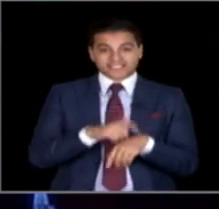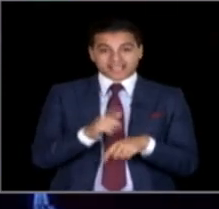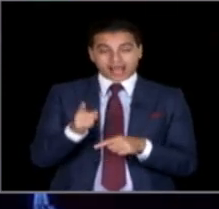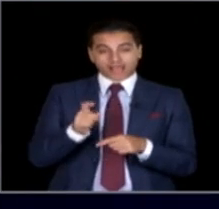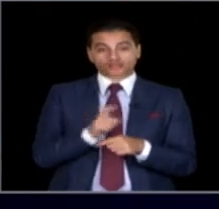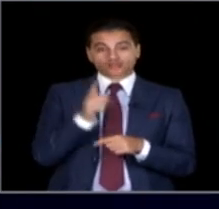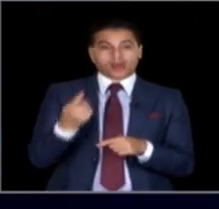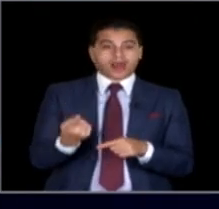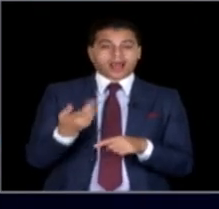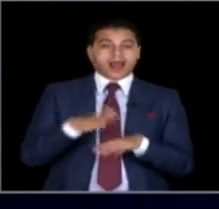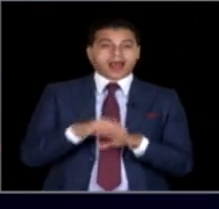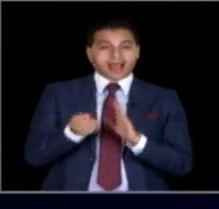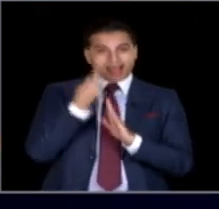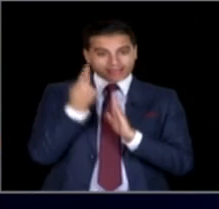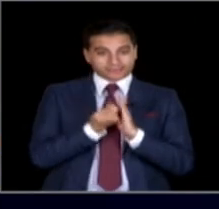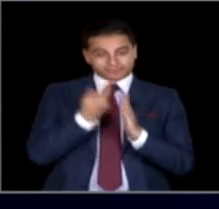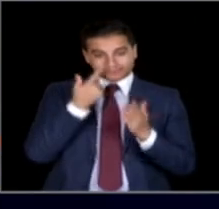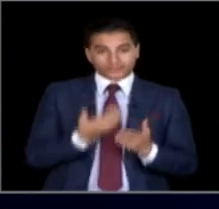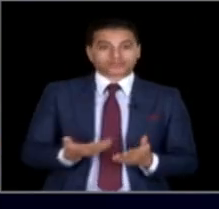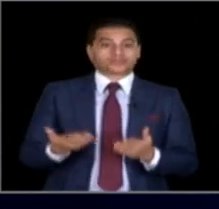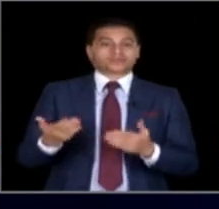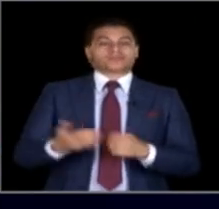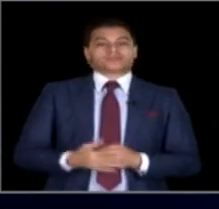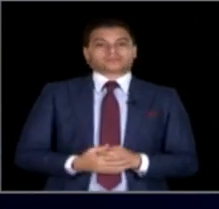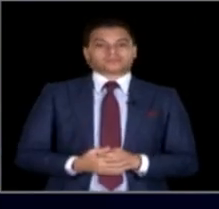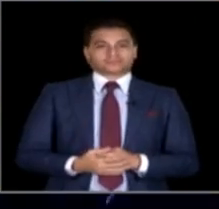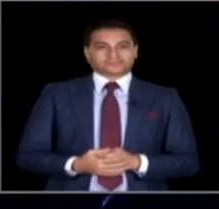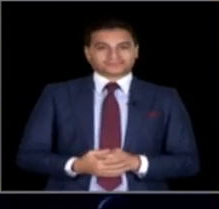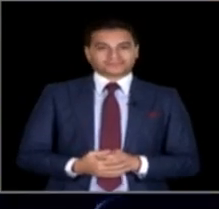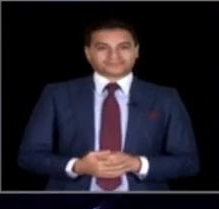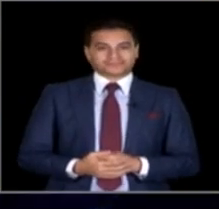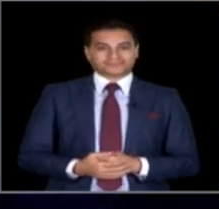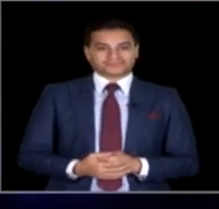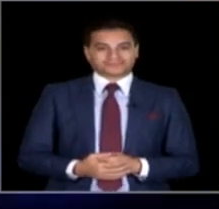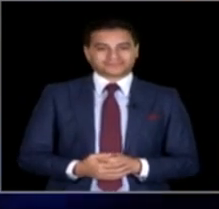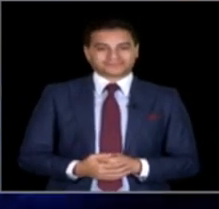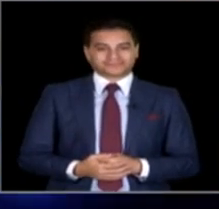عندكم سؤال في الأدب، أدب والسؤال هو: